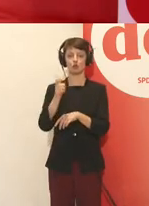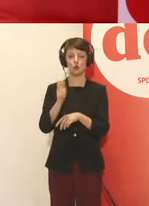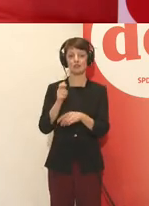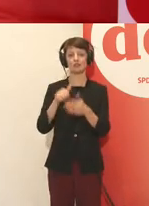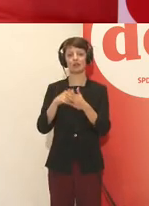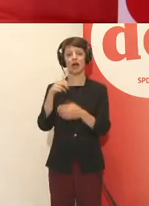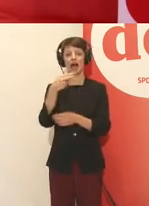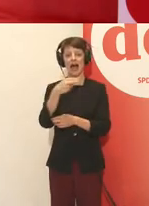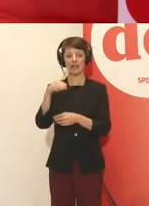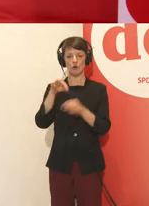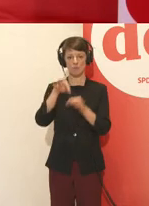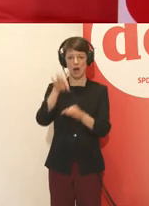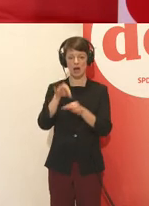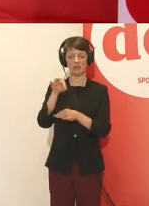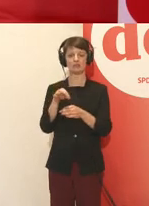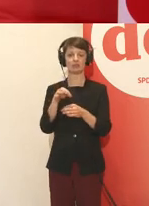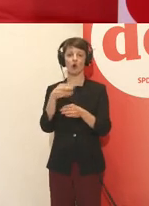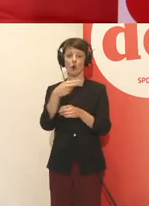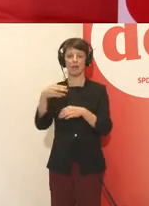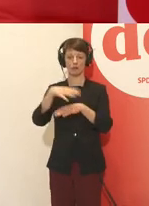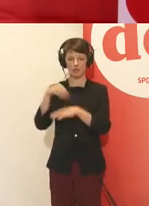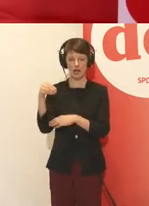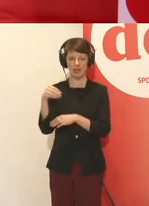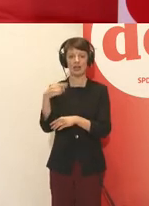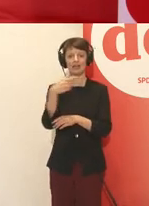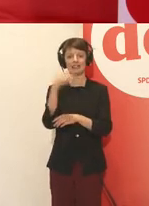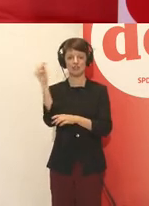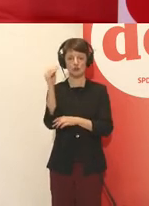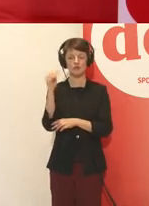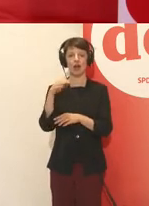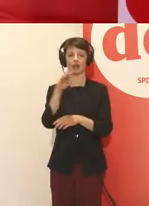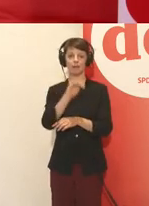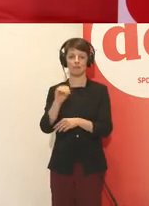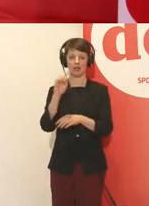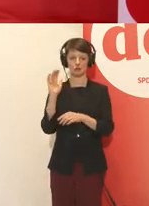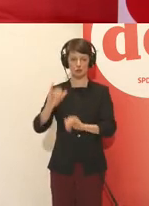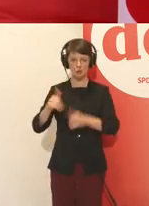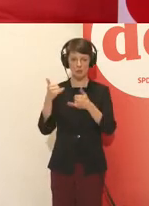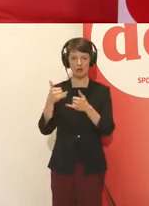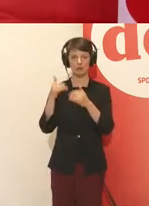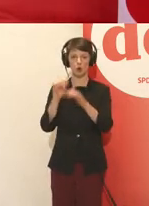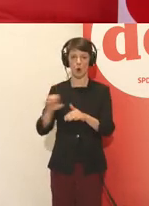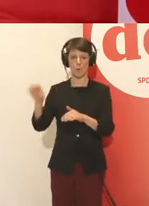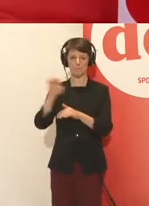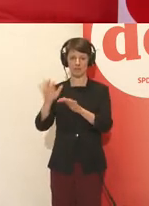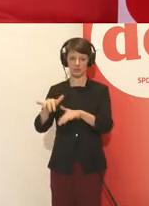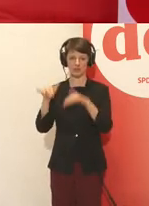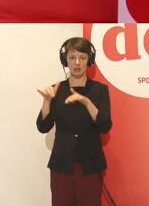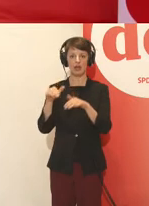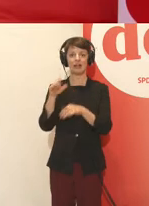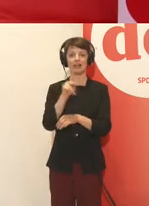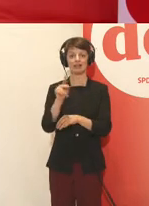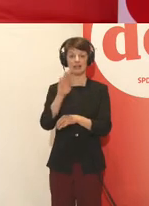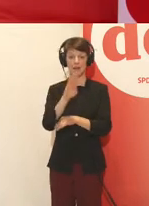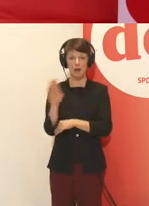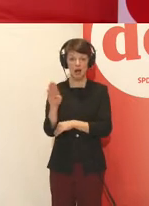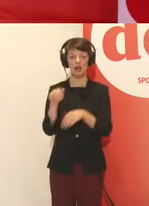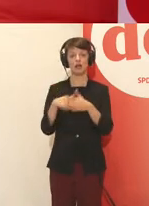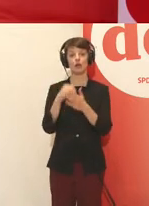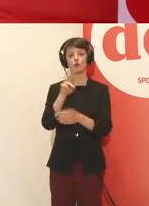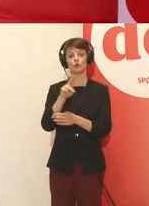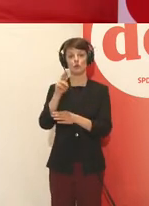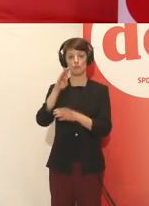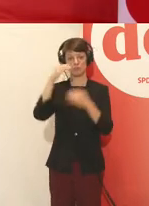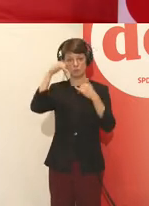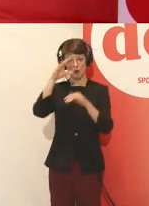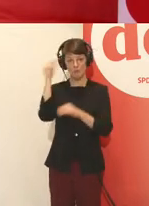hubertus heil sind dabei gesine schwan mike schubert aus dem europäischen parlament sind dass katarina barley und udo bullmann